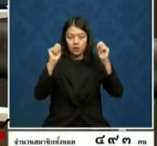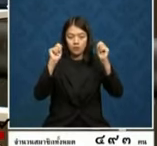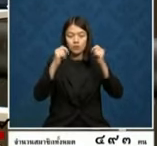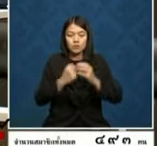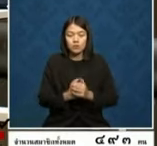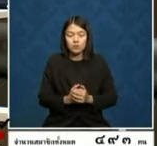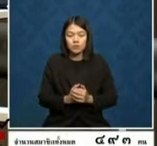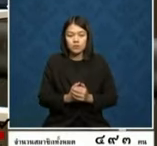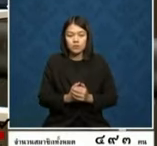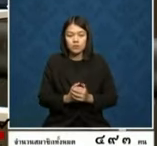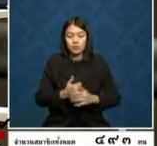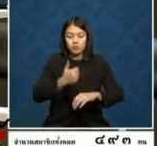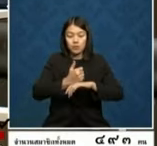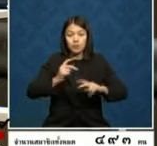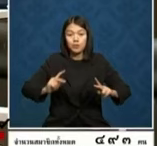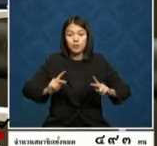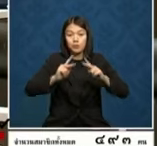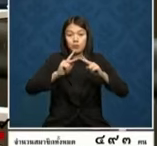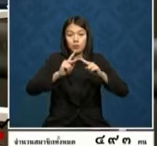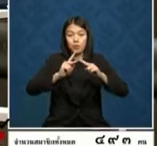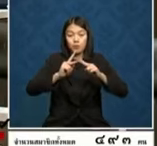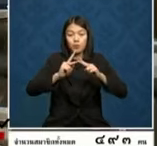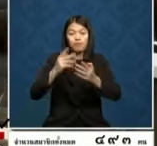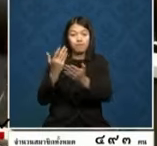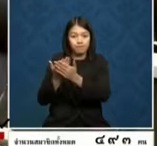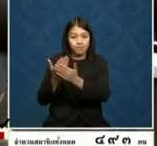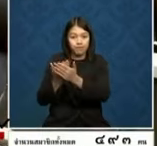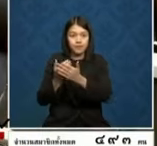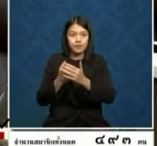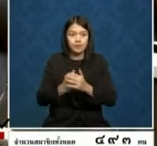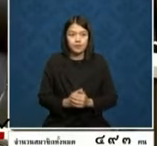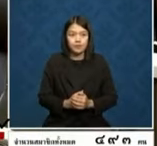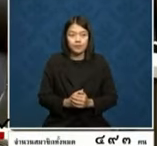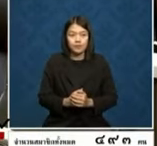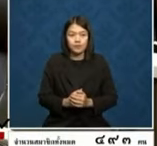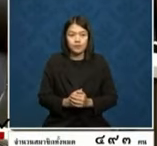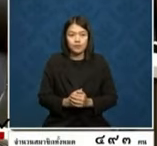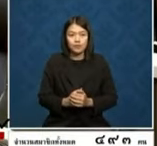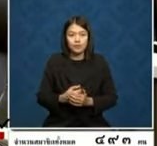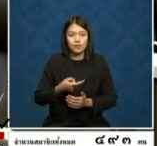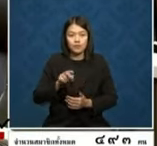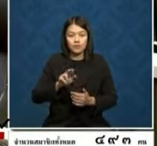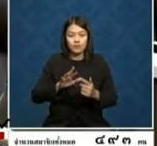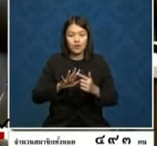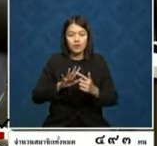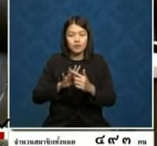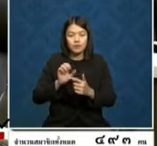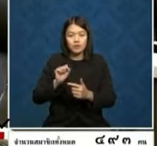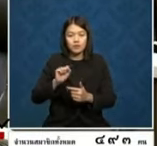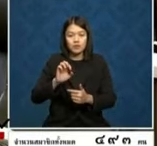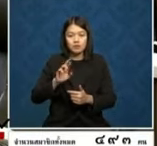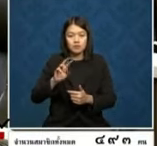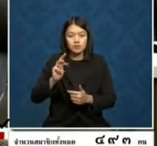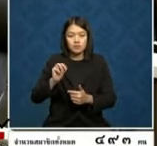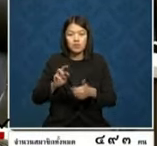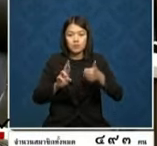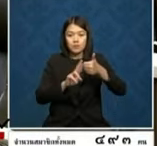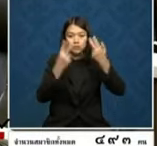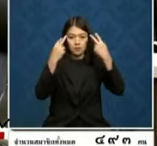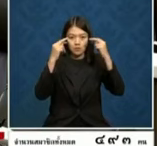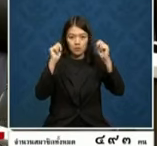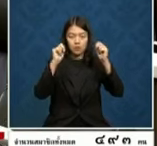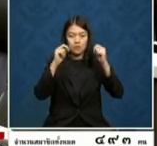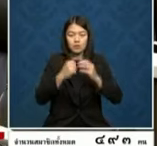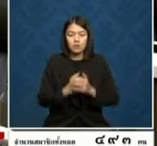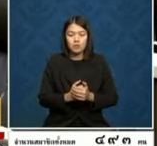รัฐมนตรีรัฐมนตรีว่าการกระทรวงการคลังนายประเสริฐจันทรรวงทองเป็นรองนายก